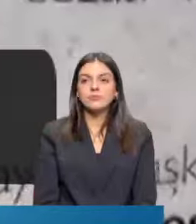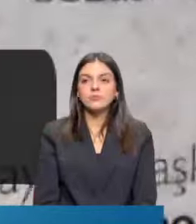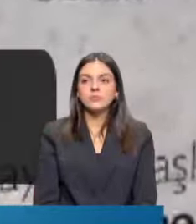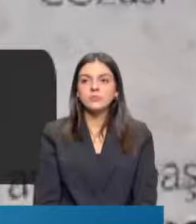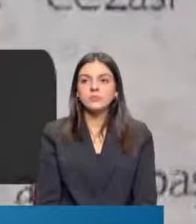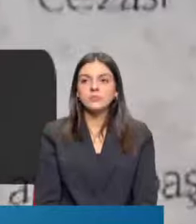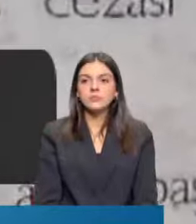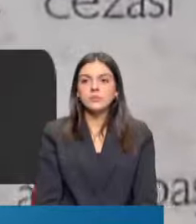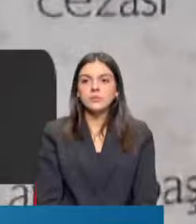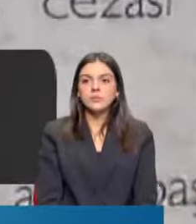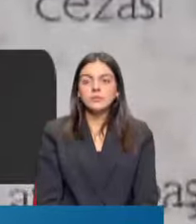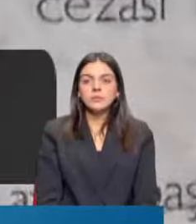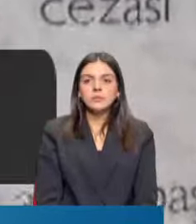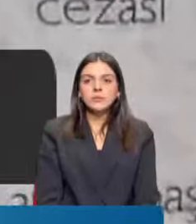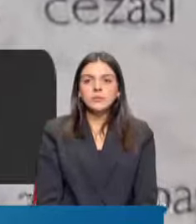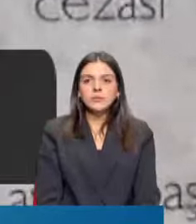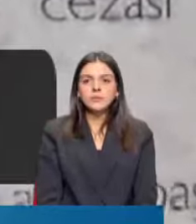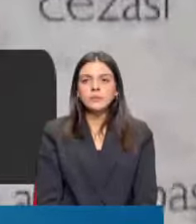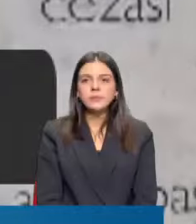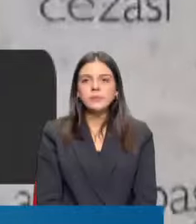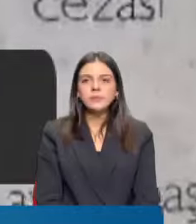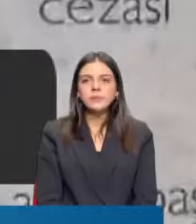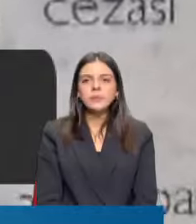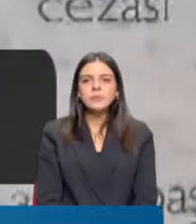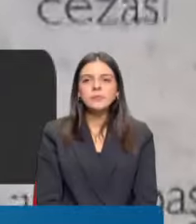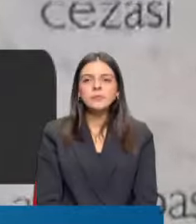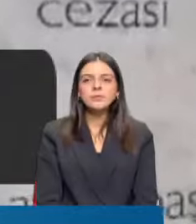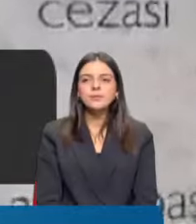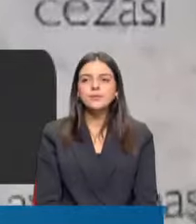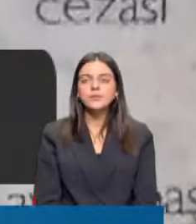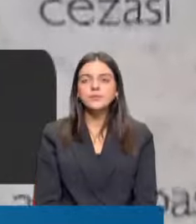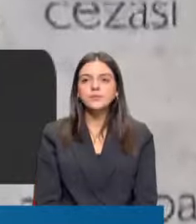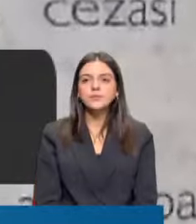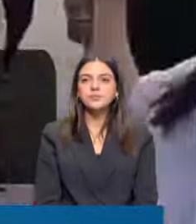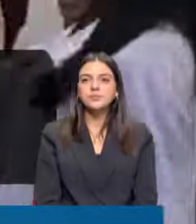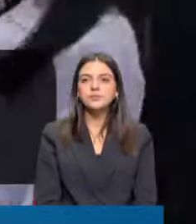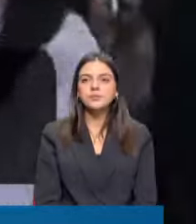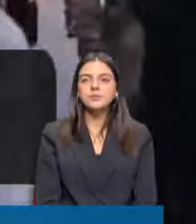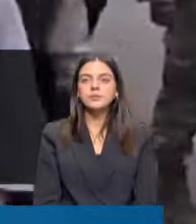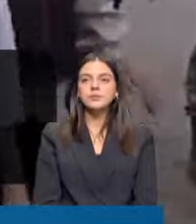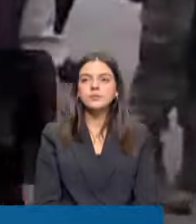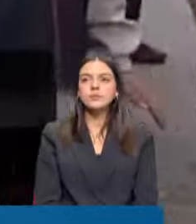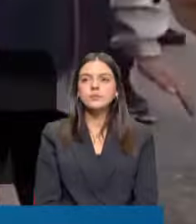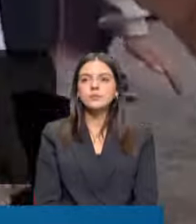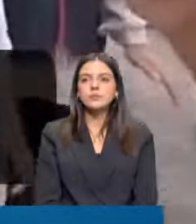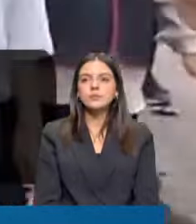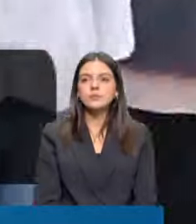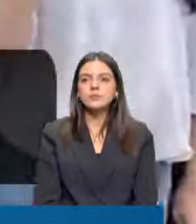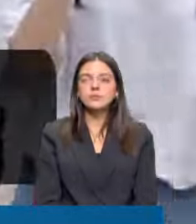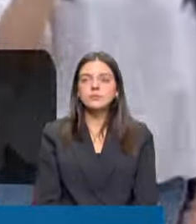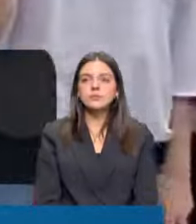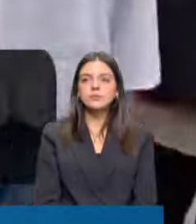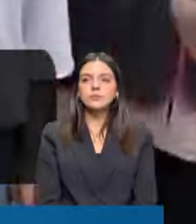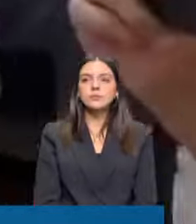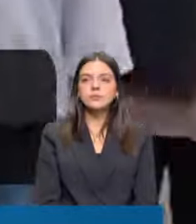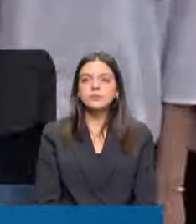İşçilerimiz sendikaya üye oldu diye, haklarımızı arıyoruz diye işten çıkardılar. Hiç mi utanma yok ya?